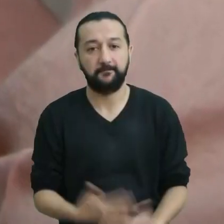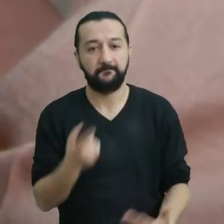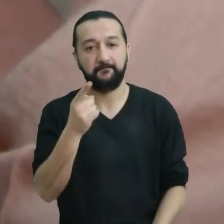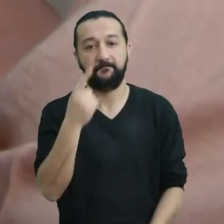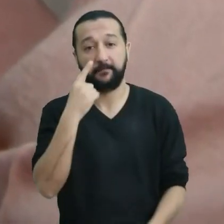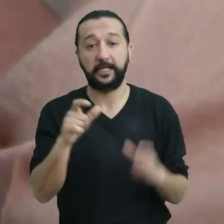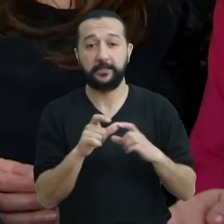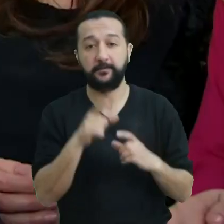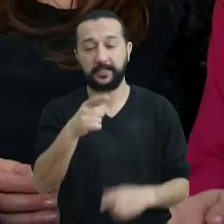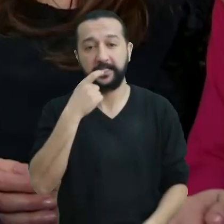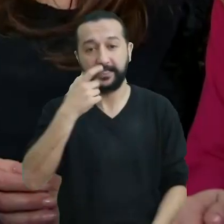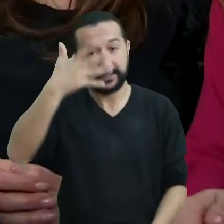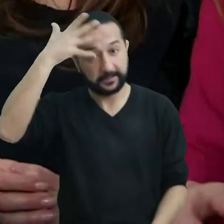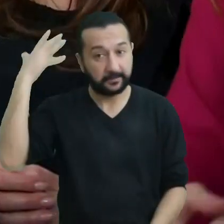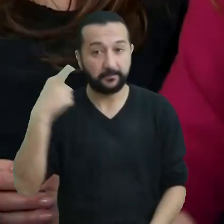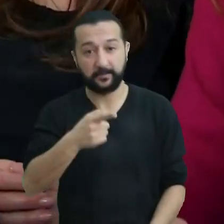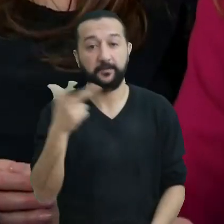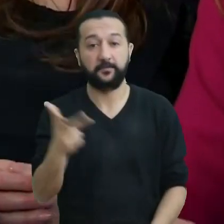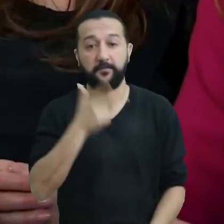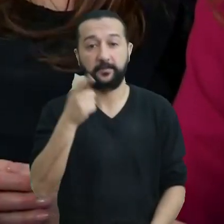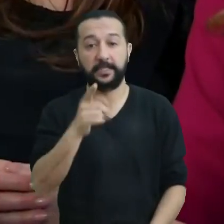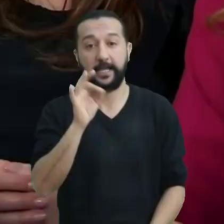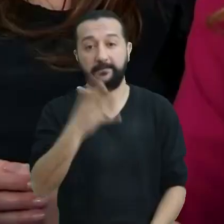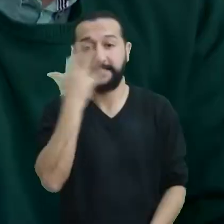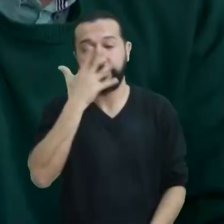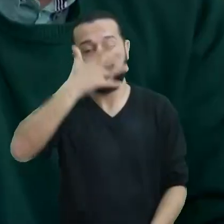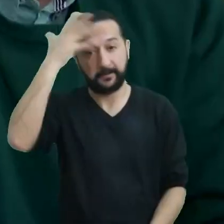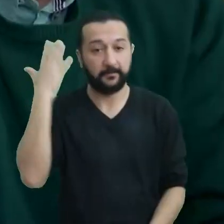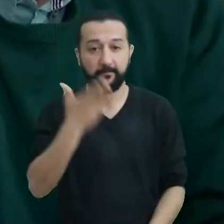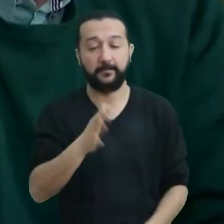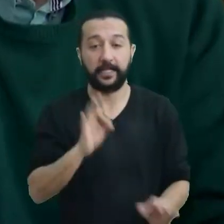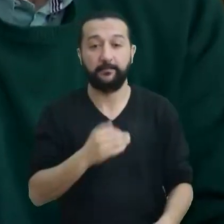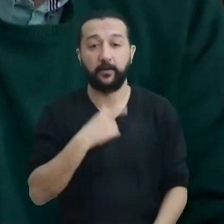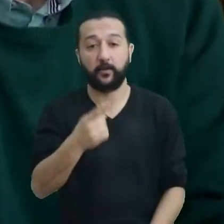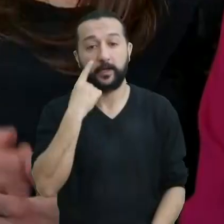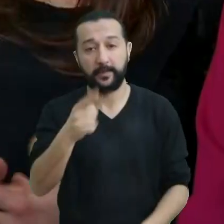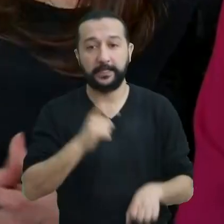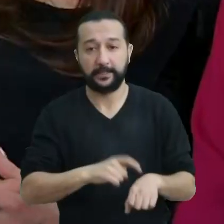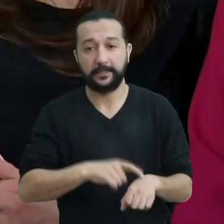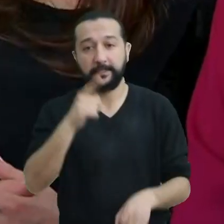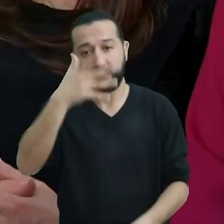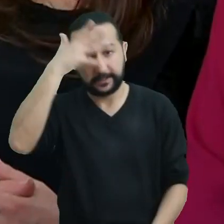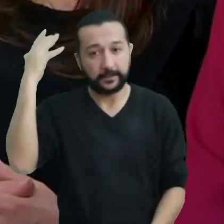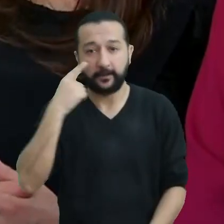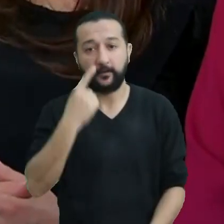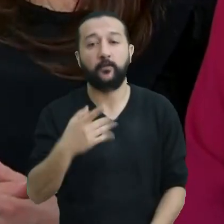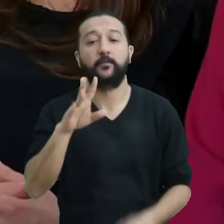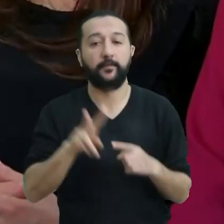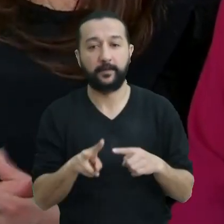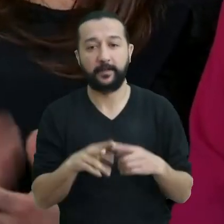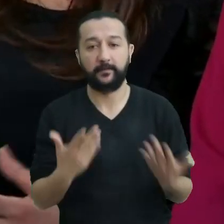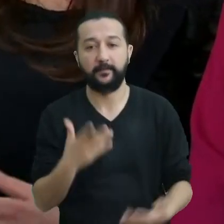Oraya bak Serpil. Saçlarımı görüyor musun? Ne kadar çok. Hem de simsiyah. Ben oraya baktığım zaman saçlarını görmüyorum